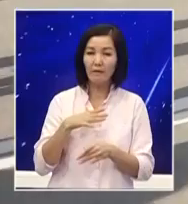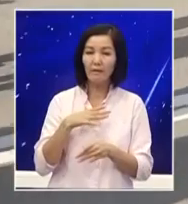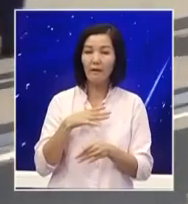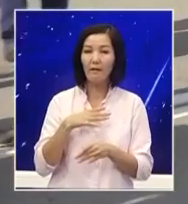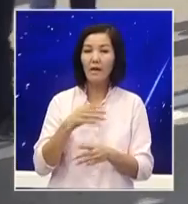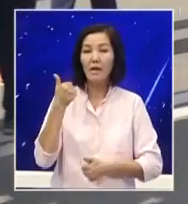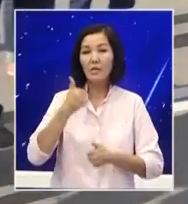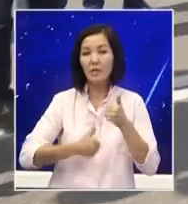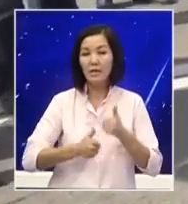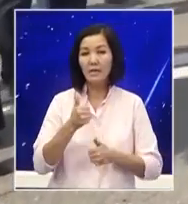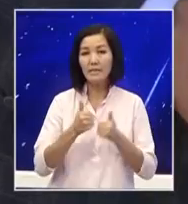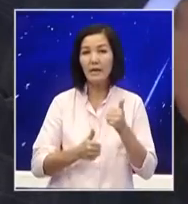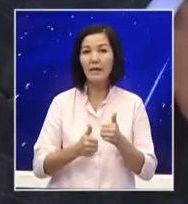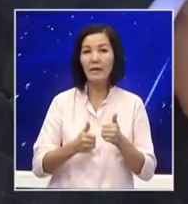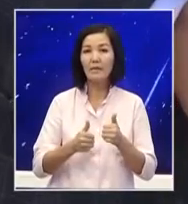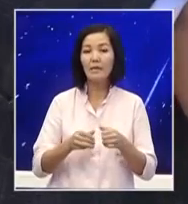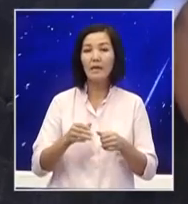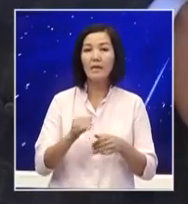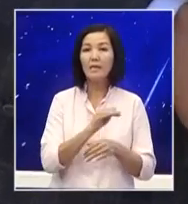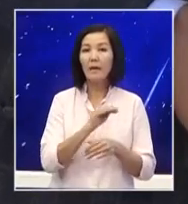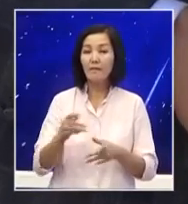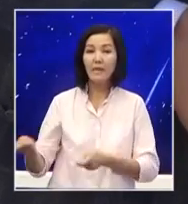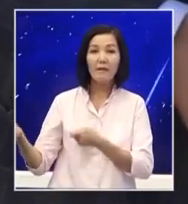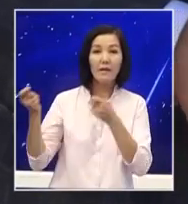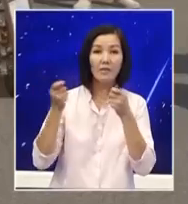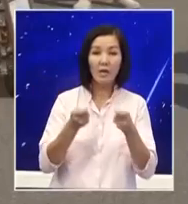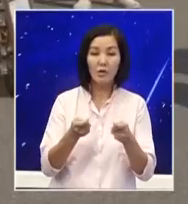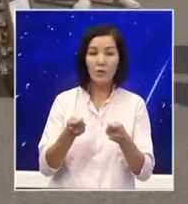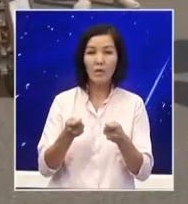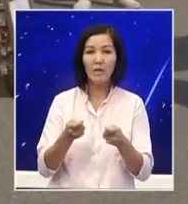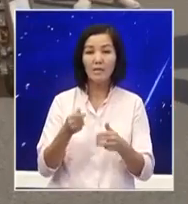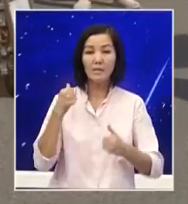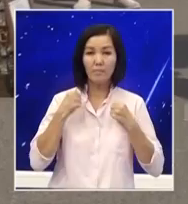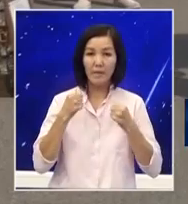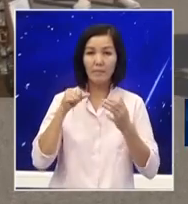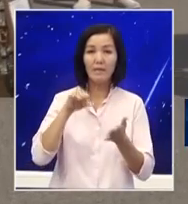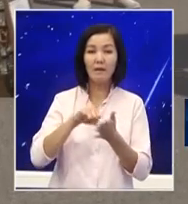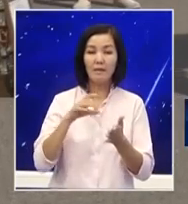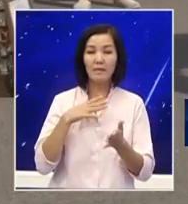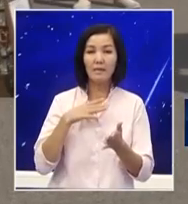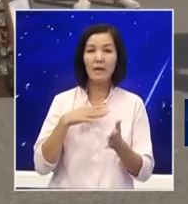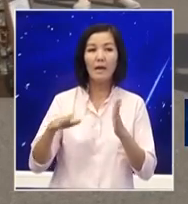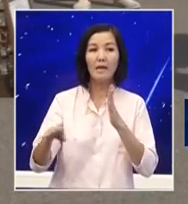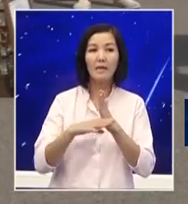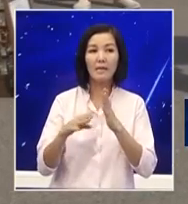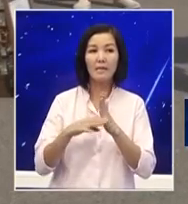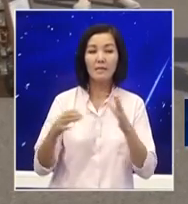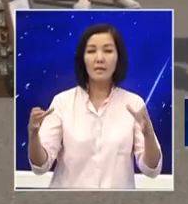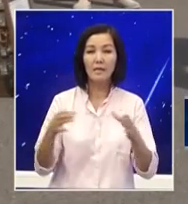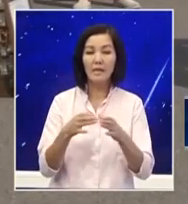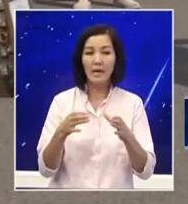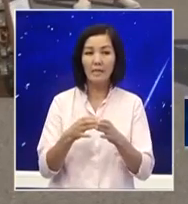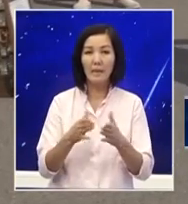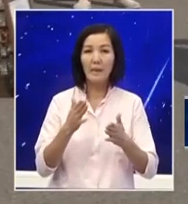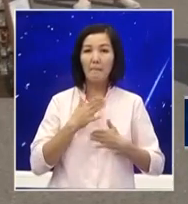айтулы жарысқа тек арнайы шақырту алған таңдаулы спортшылар ғана қатысады. Кёкушин каратэ ұйымының кәсіпқой спортшылар